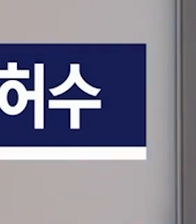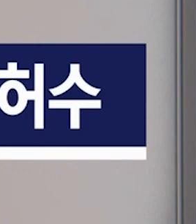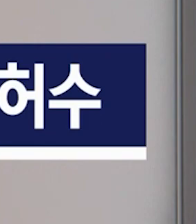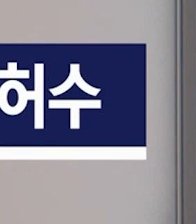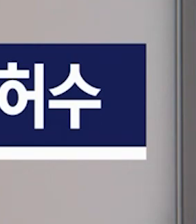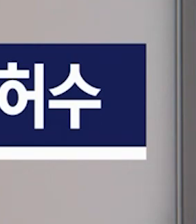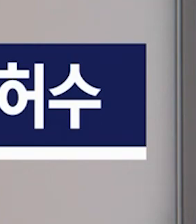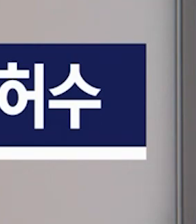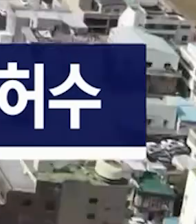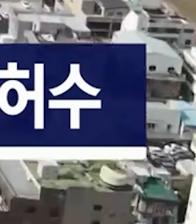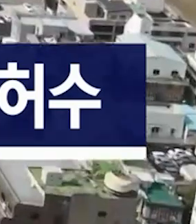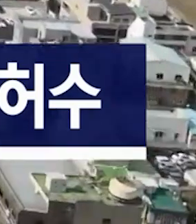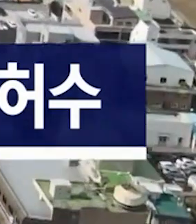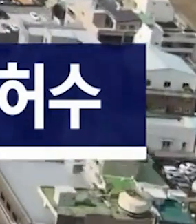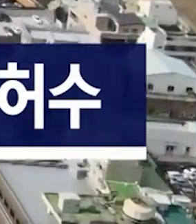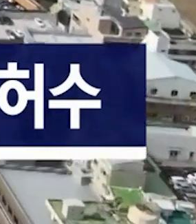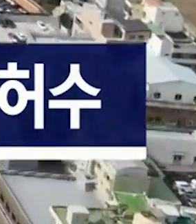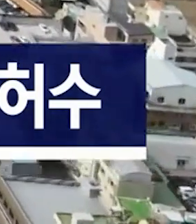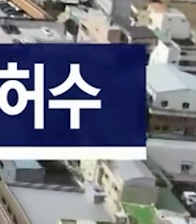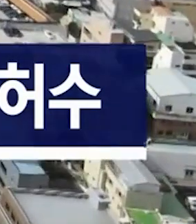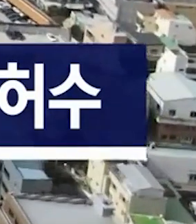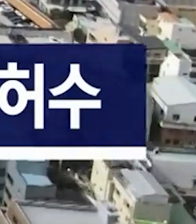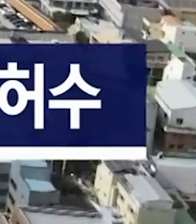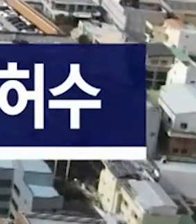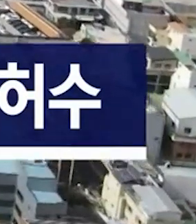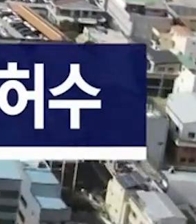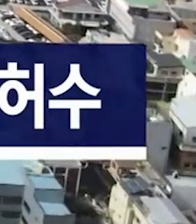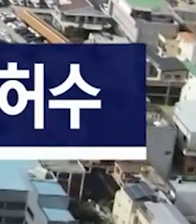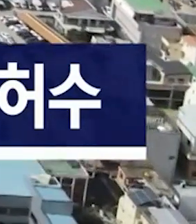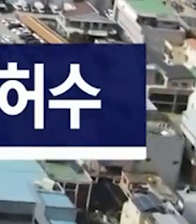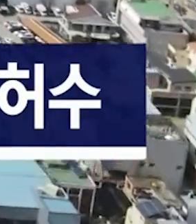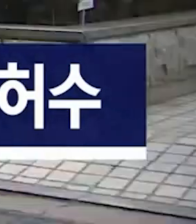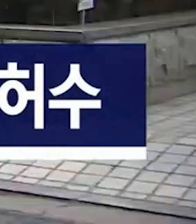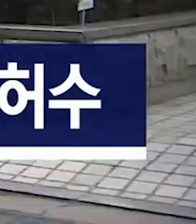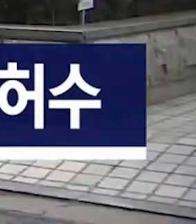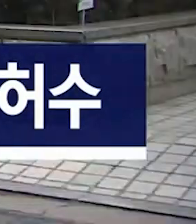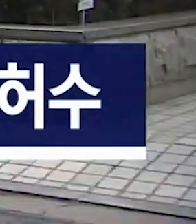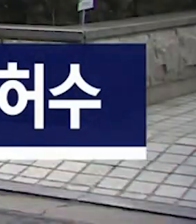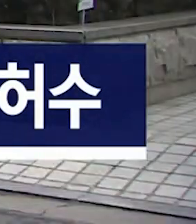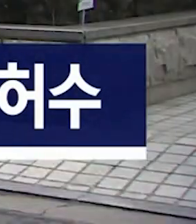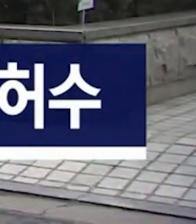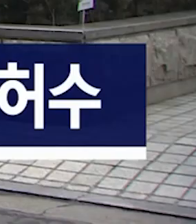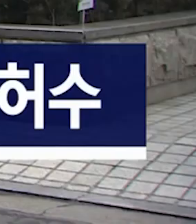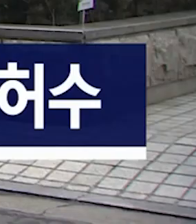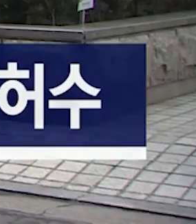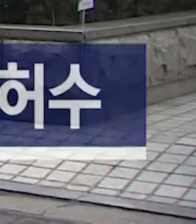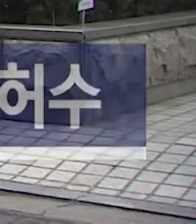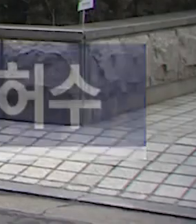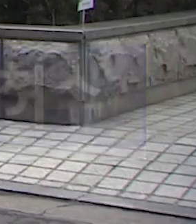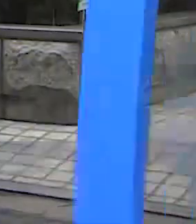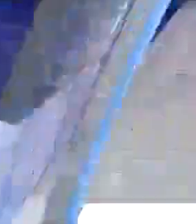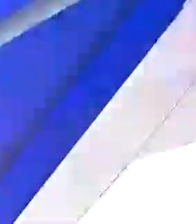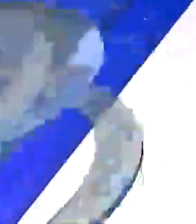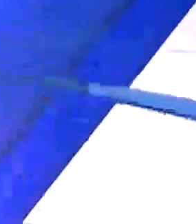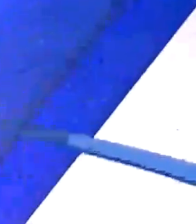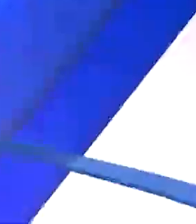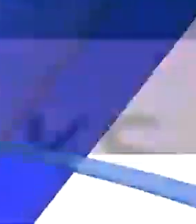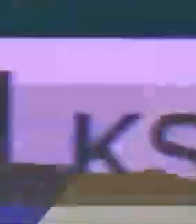명 중 6만 명을 샘플로 조사를 해보니 어떤 지역구에선 유령 당원이 95%에 달하는 걸로 드러났습니다.